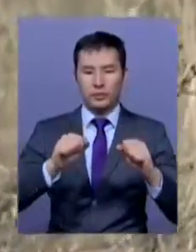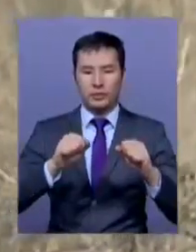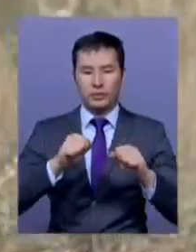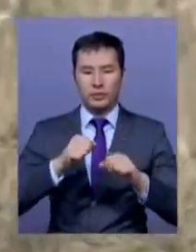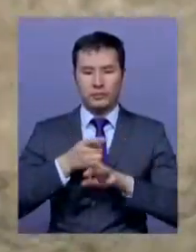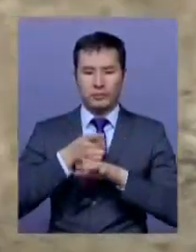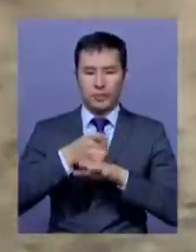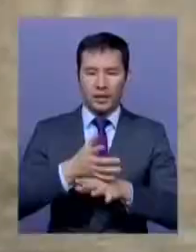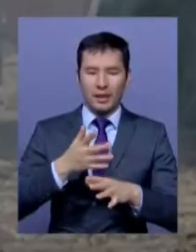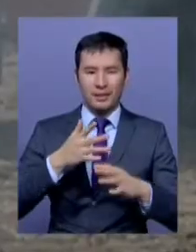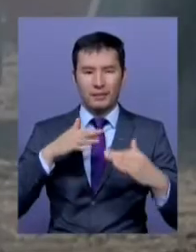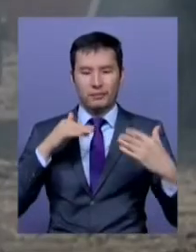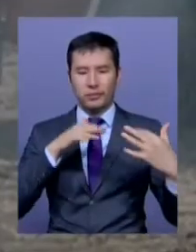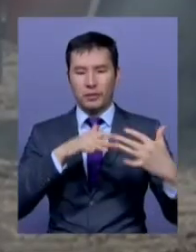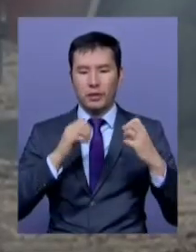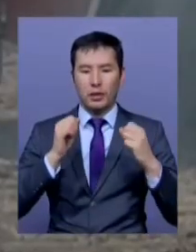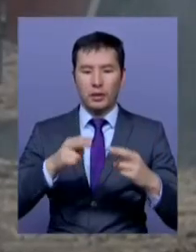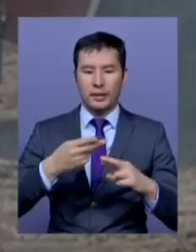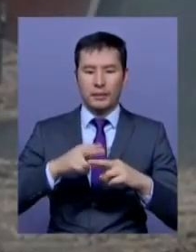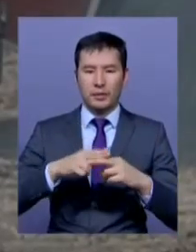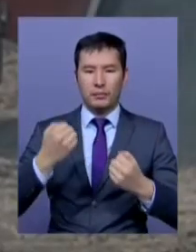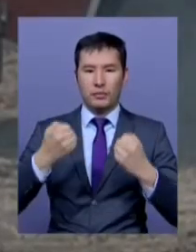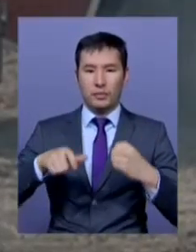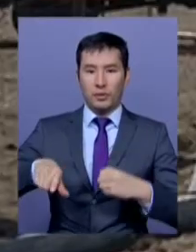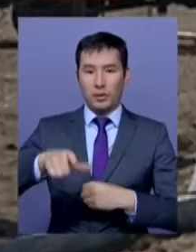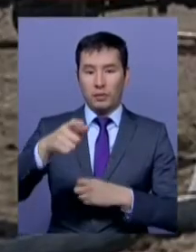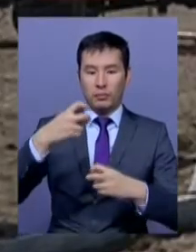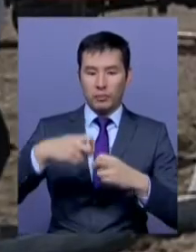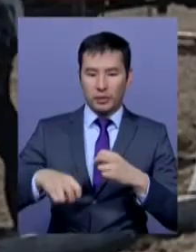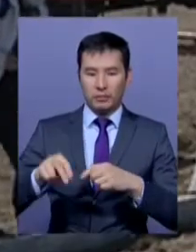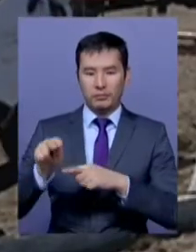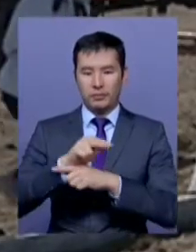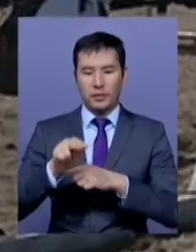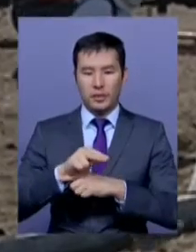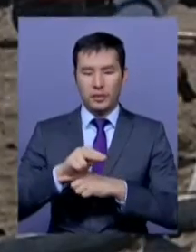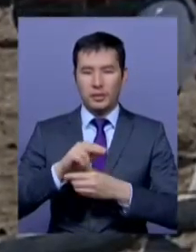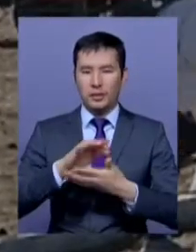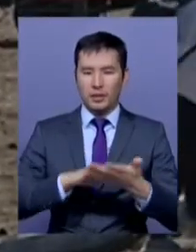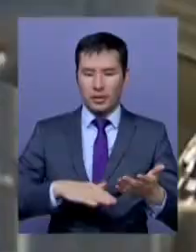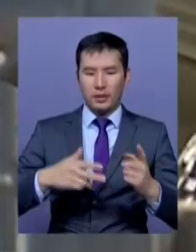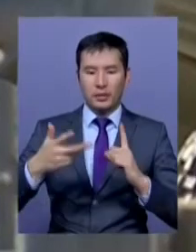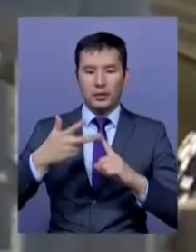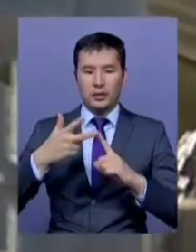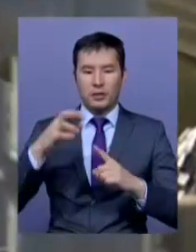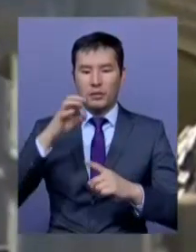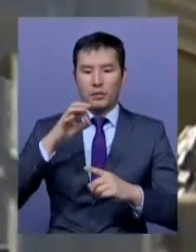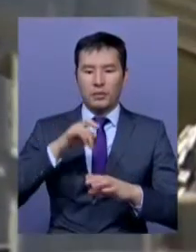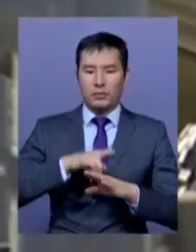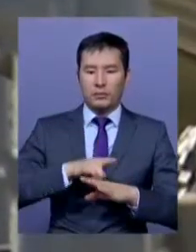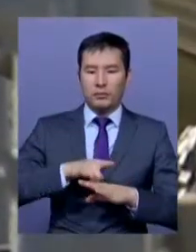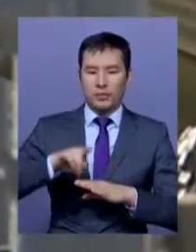дағдыланып, ұрыс болған жағдайда бұзылған жолдарды жөндеу тәсілдерін игерді. Сондай-ақ, үшінші кезеңде жауынгерлер ұшу-қону